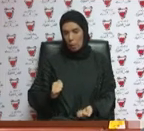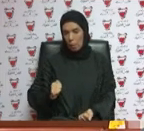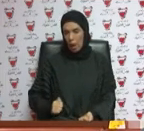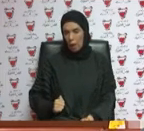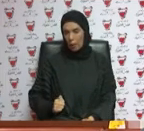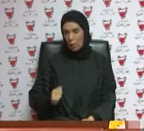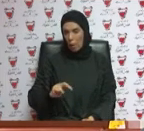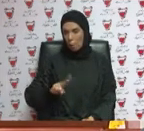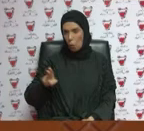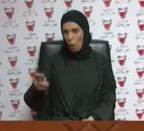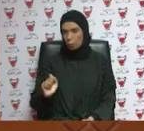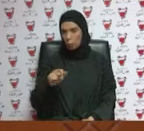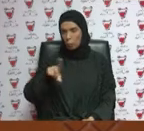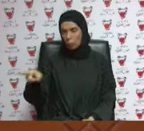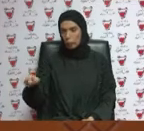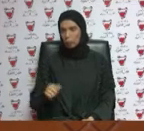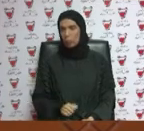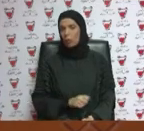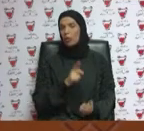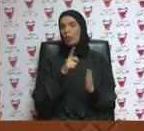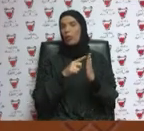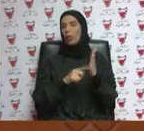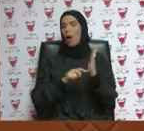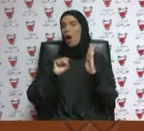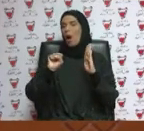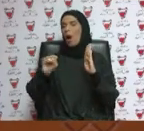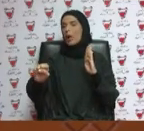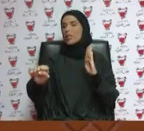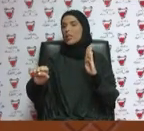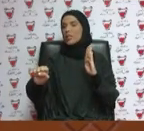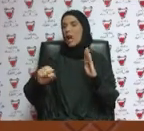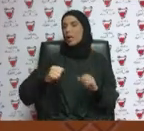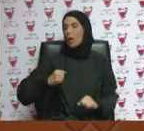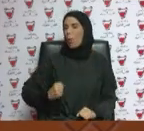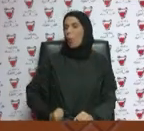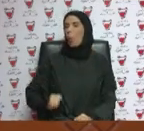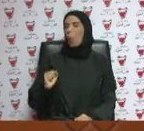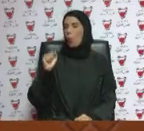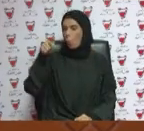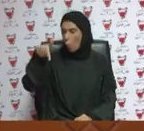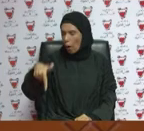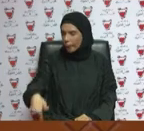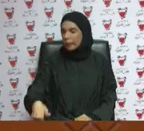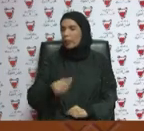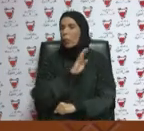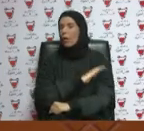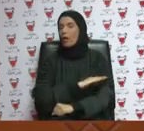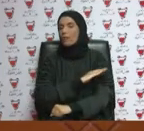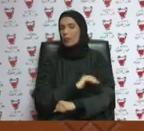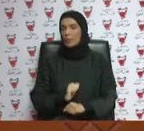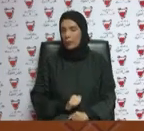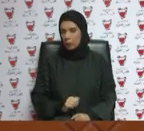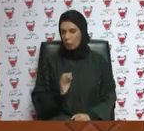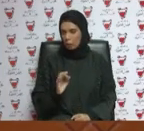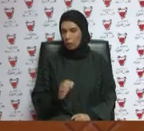ولكن هذا القانون كما هو ينص مستهدف به الموظف البحريني، فيجب أن